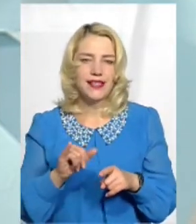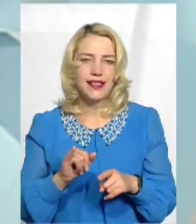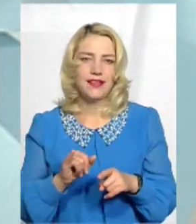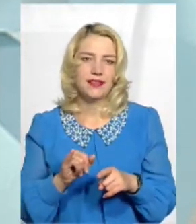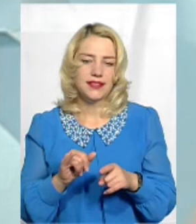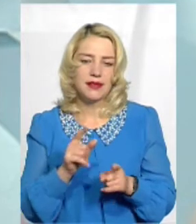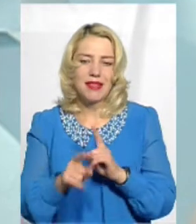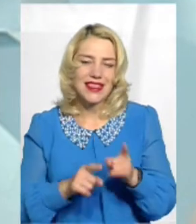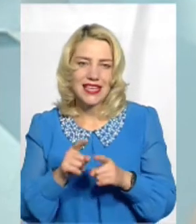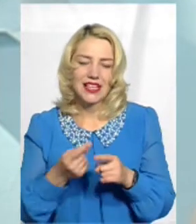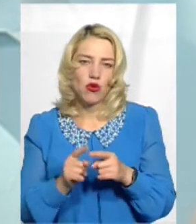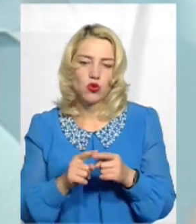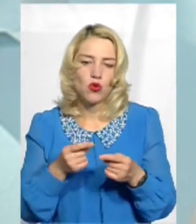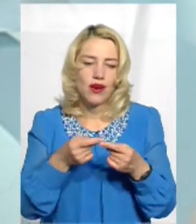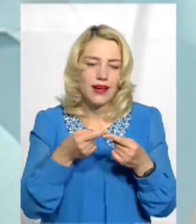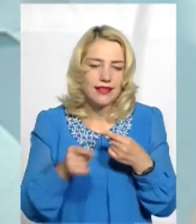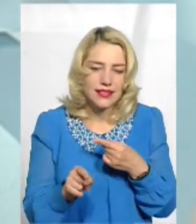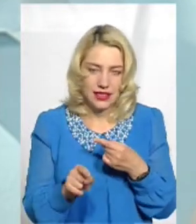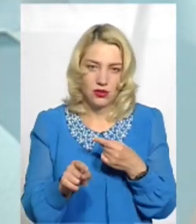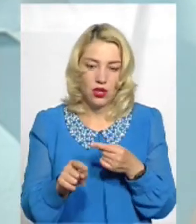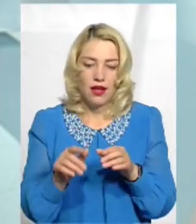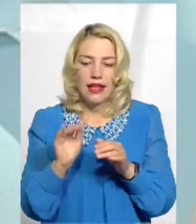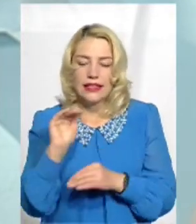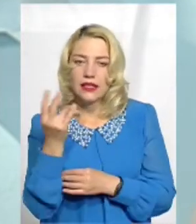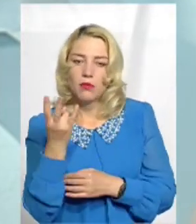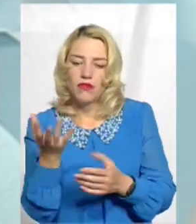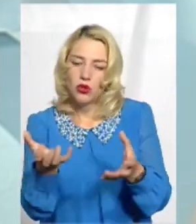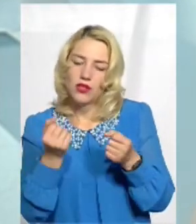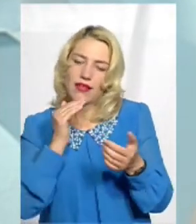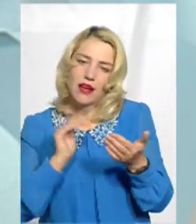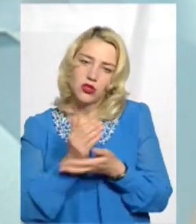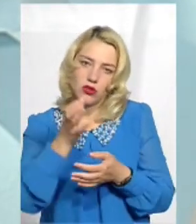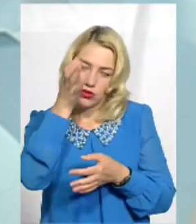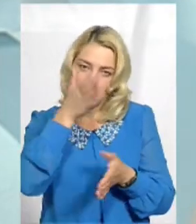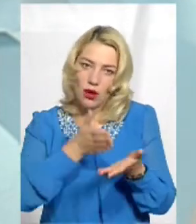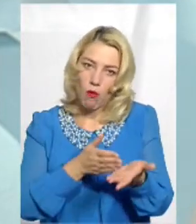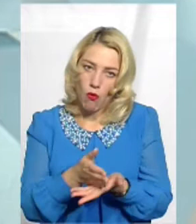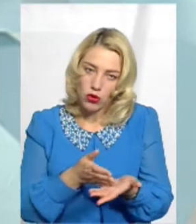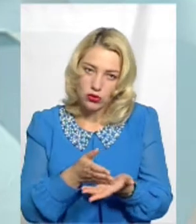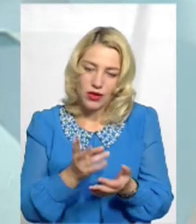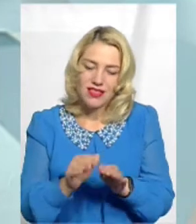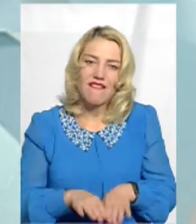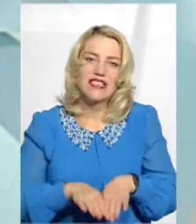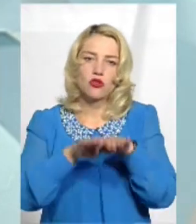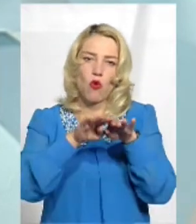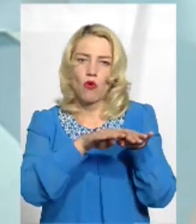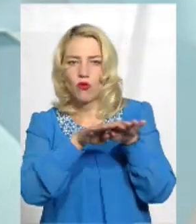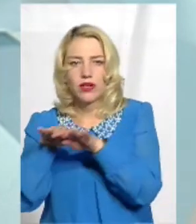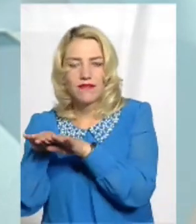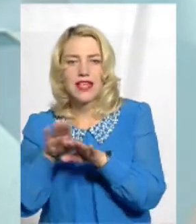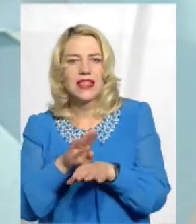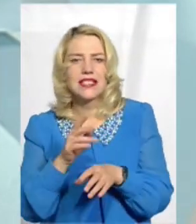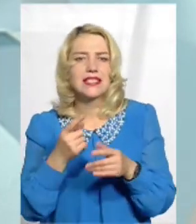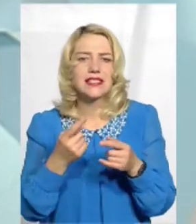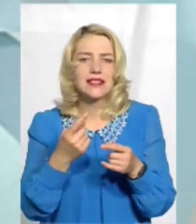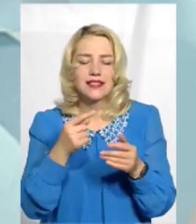глибше змінити оту різницю. Дитина повинна отримувати якісні освітні послуги на високому рівні, незалежно від того,